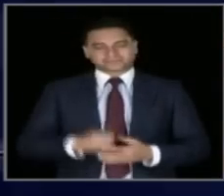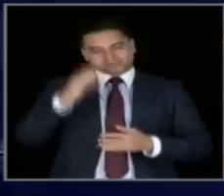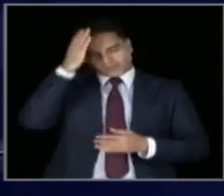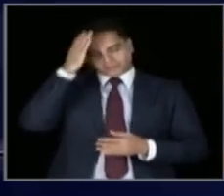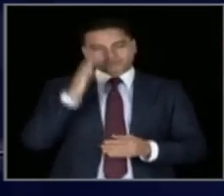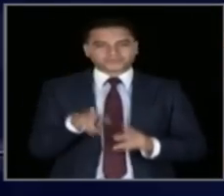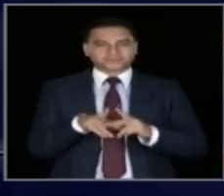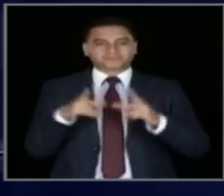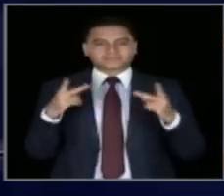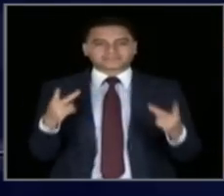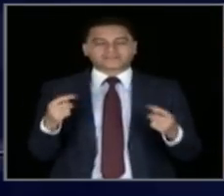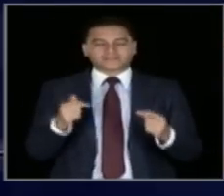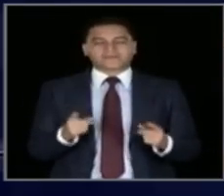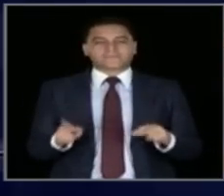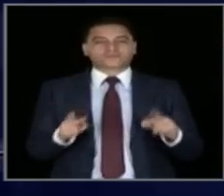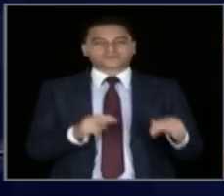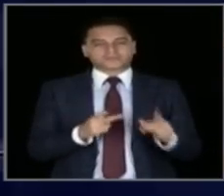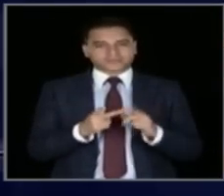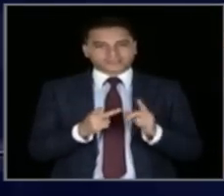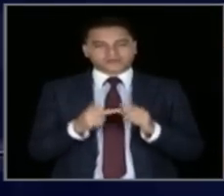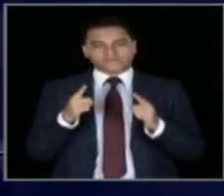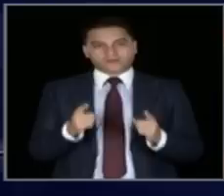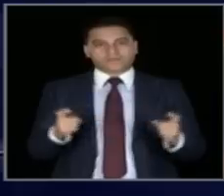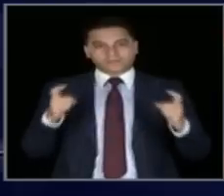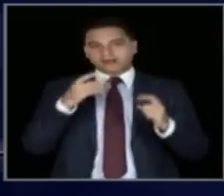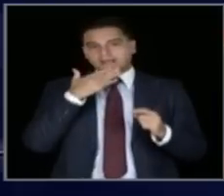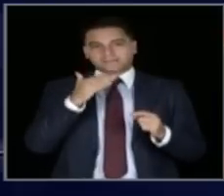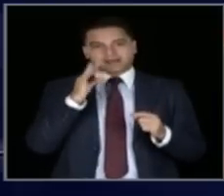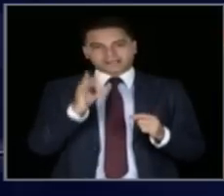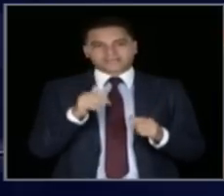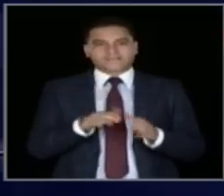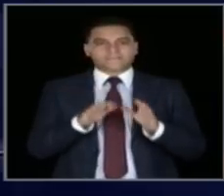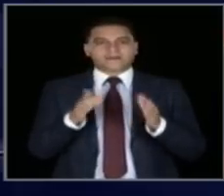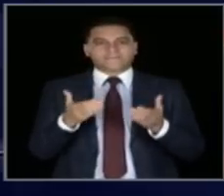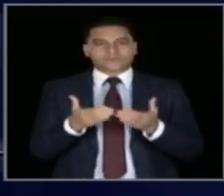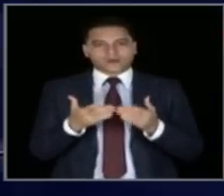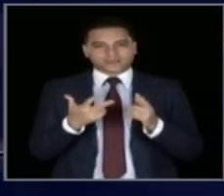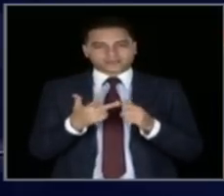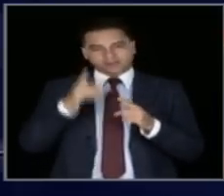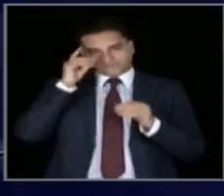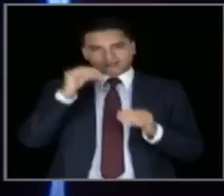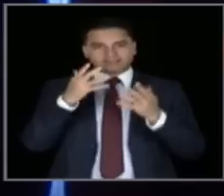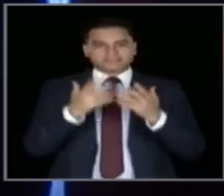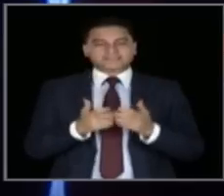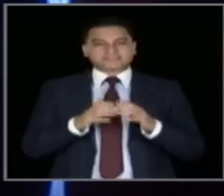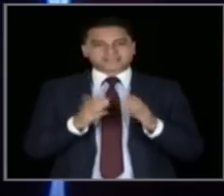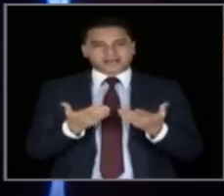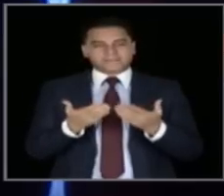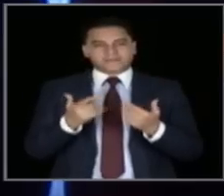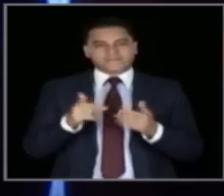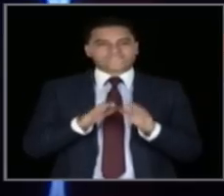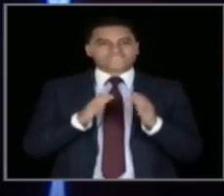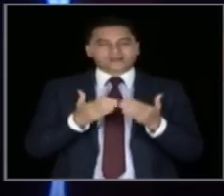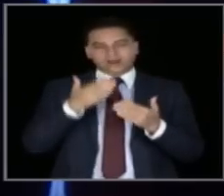العباقرة قادرون باختلاف الموسم الثاني، مباراة جميلة جدا في المجموعة الثالثة، وهفكركم بالنتيجة.